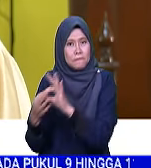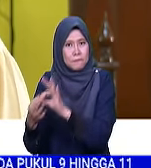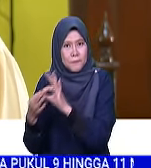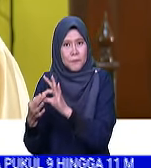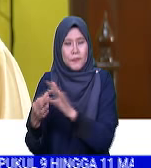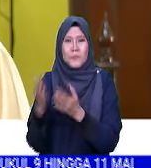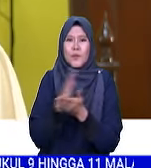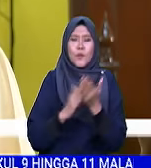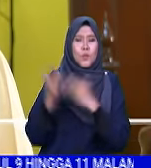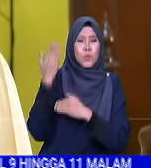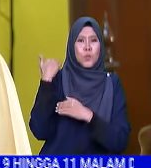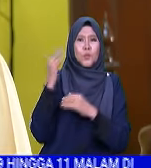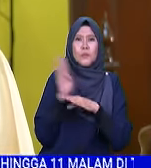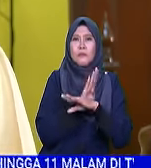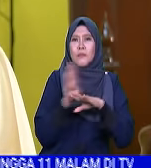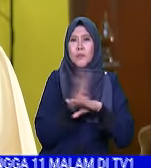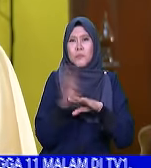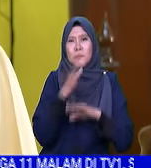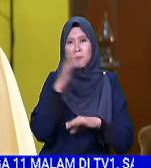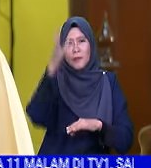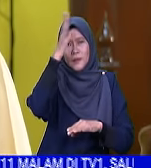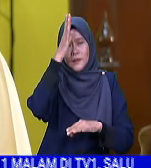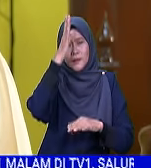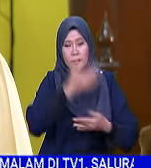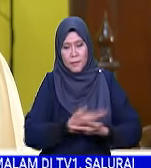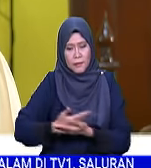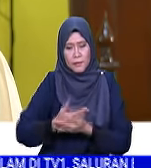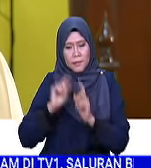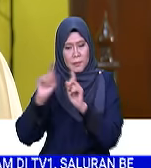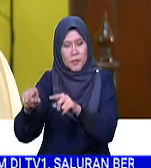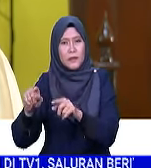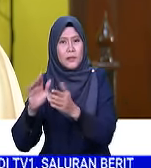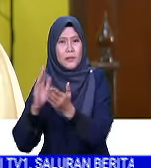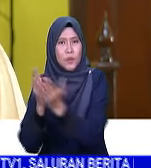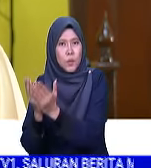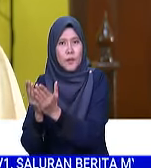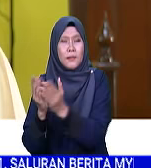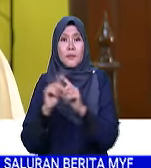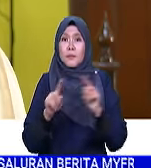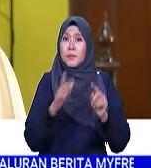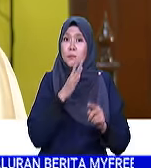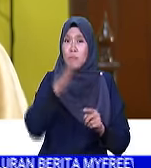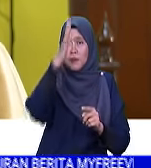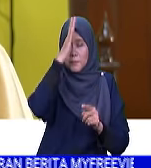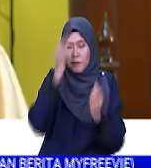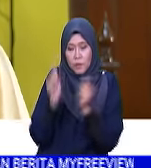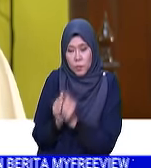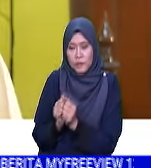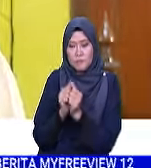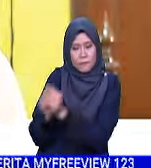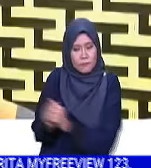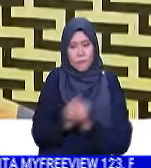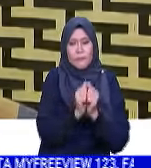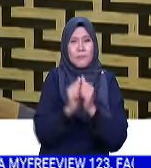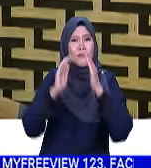ini ibu ayah sibuk bekerja, kan, anak-anak ke sekolah. Tetapi pada kali ini ibu ayah bersama anak sama-sama